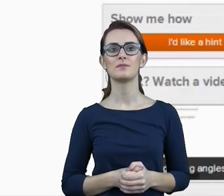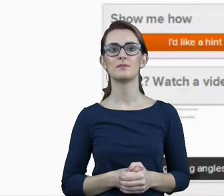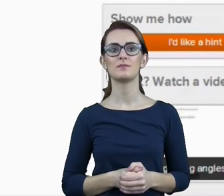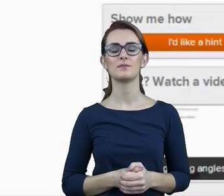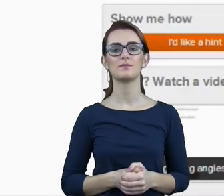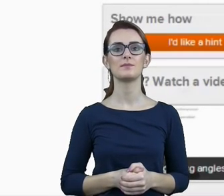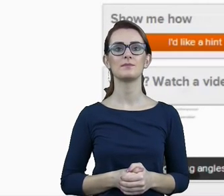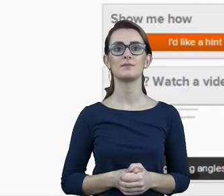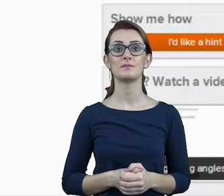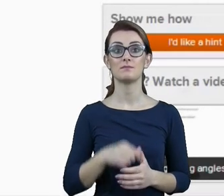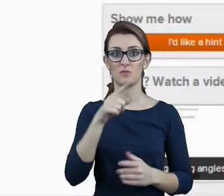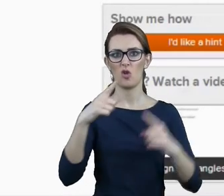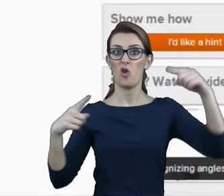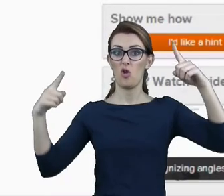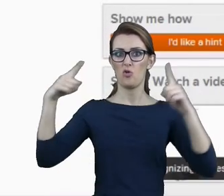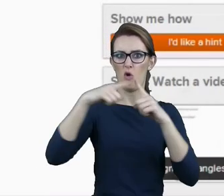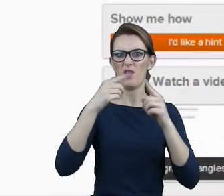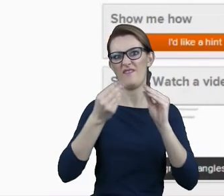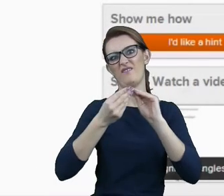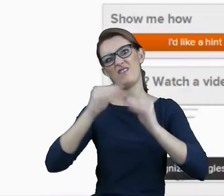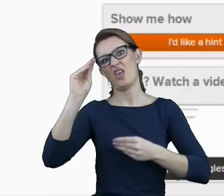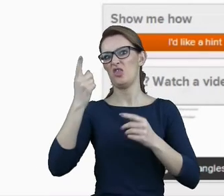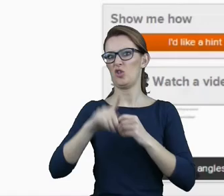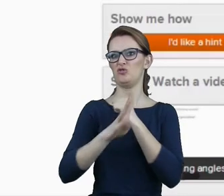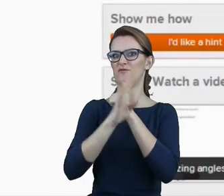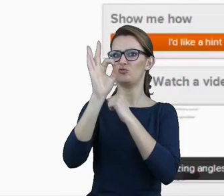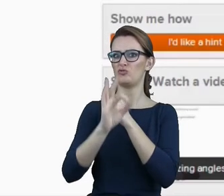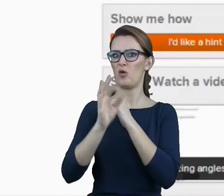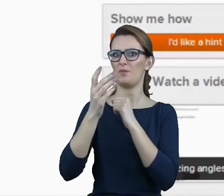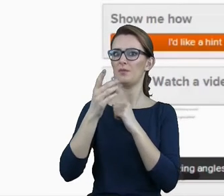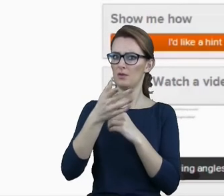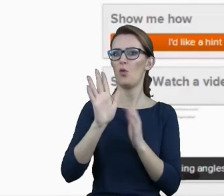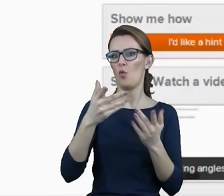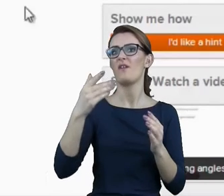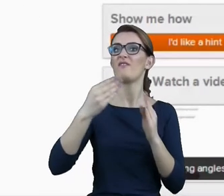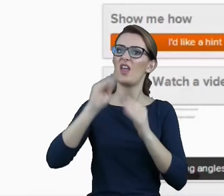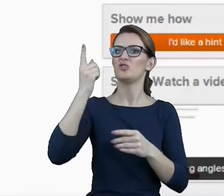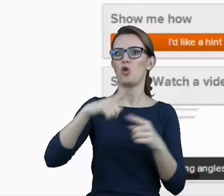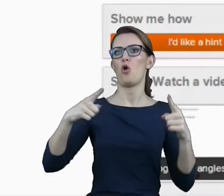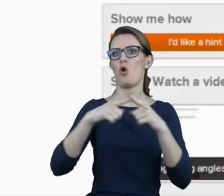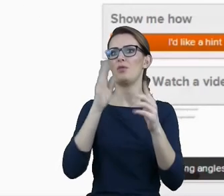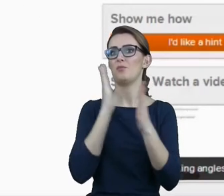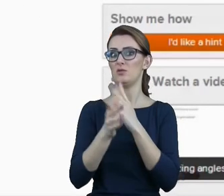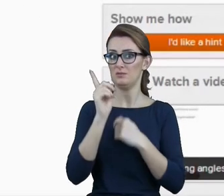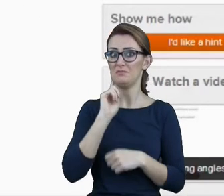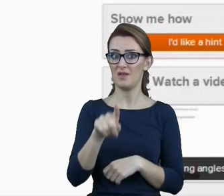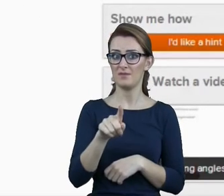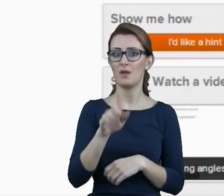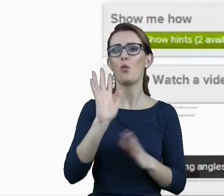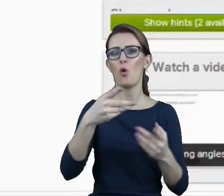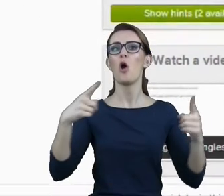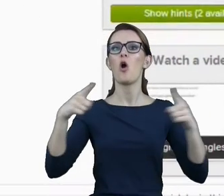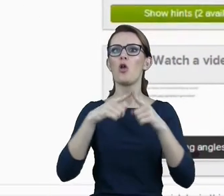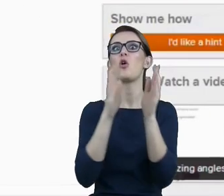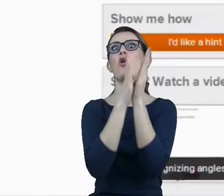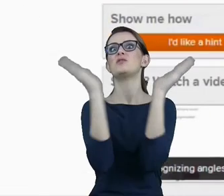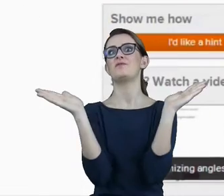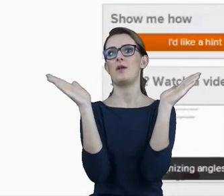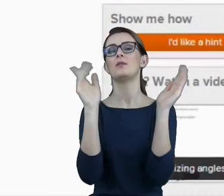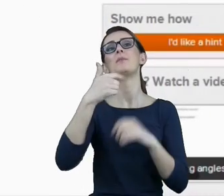poprzedniego z pizzą. Ten kąt jest większy niż 90 stopni, niż kąt prosty. Prawda? Czyli będzie to kąt rozwarty.